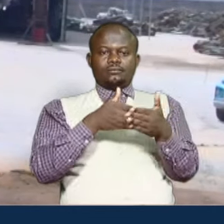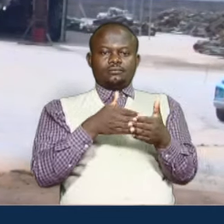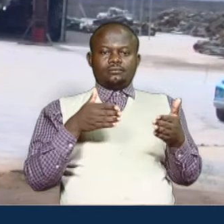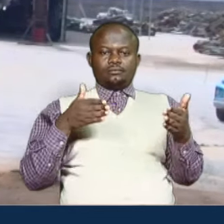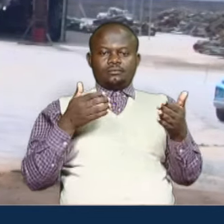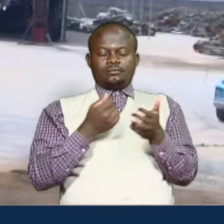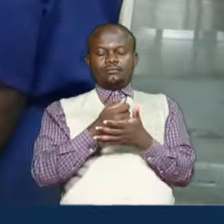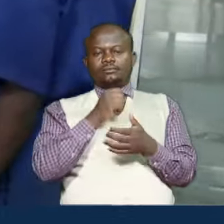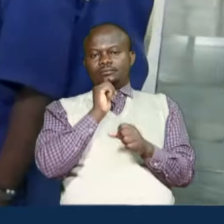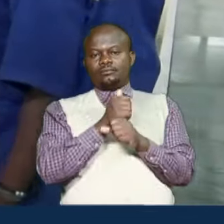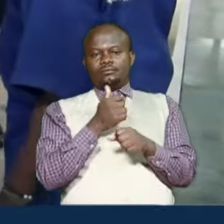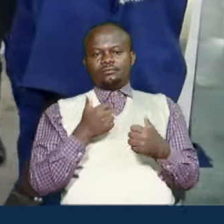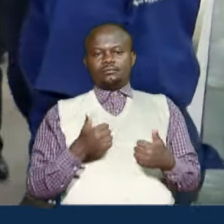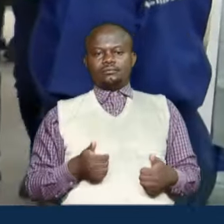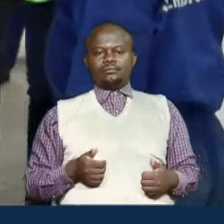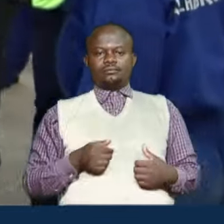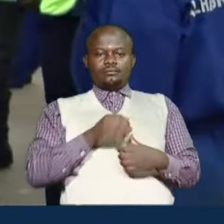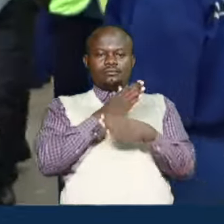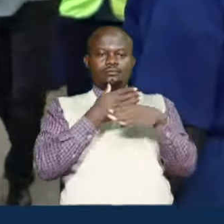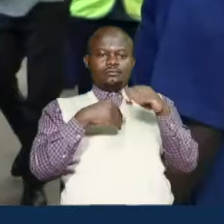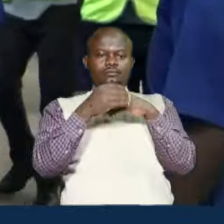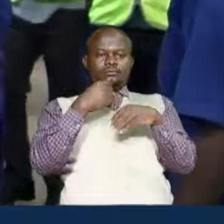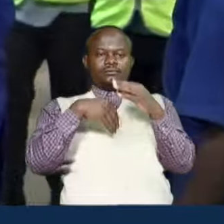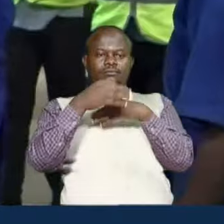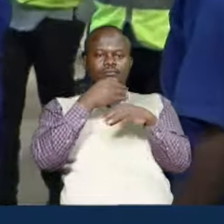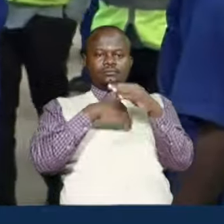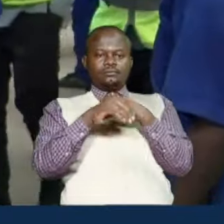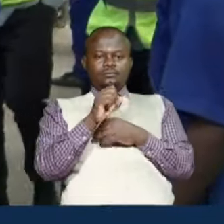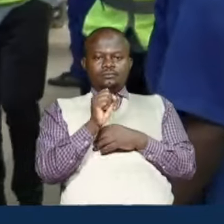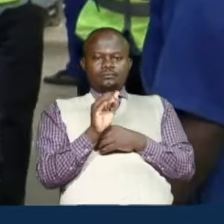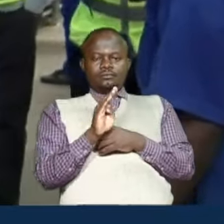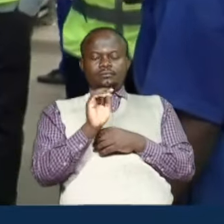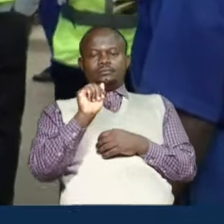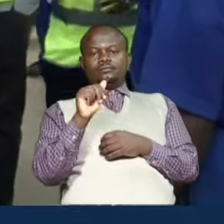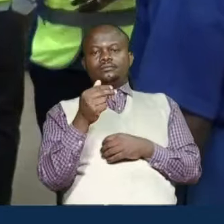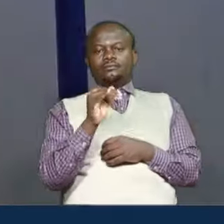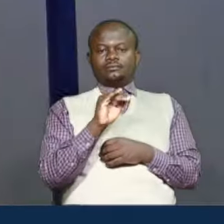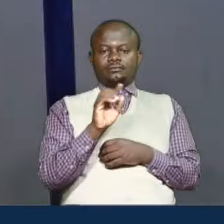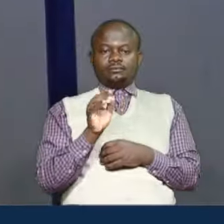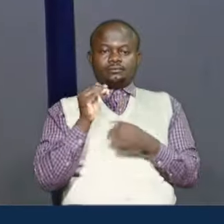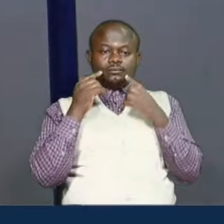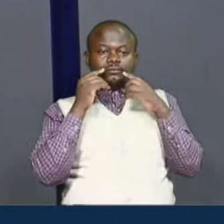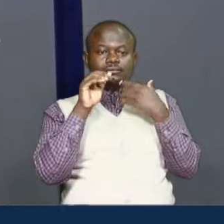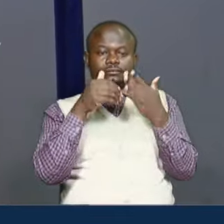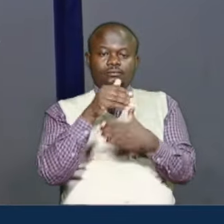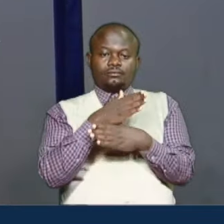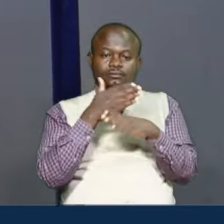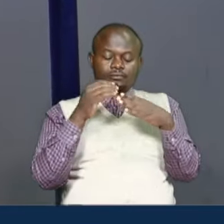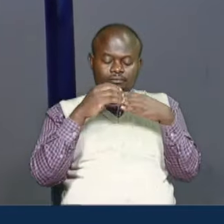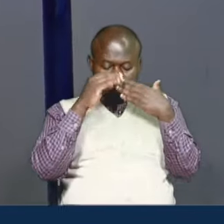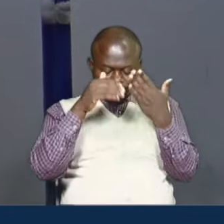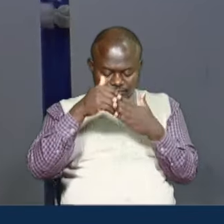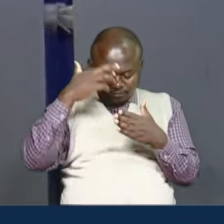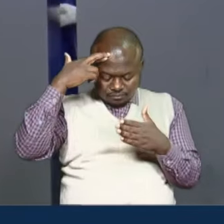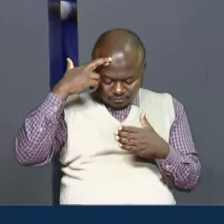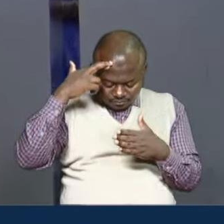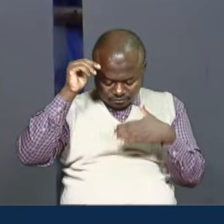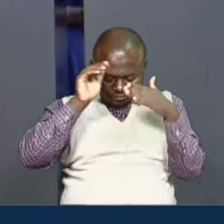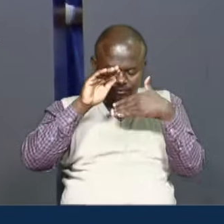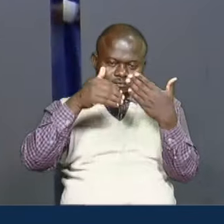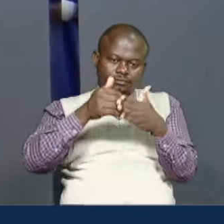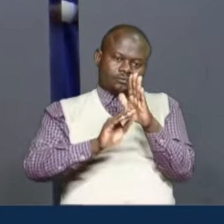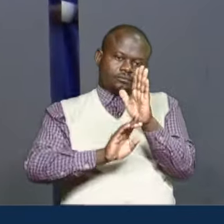ugatuma tudakora neza. Minisitiri w'Ubucuruzi n'Inganda Sebahizi Prudence yagaragaje ko Minisiteri ayoboye izirikana uruhare rw'inganda mu